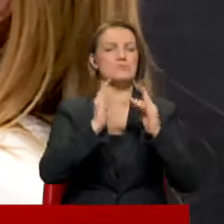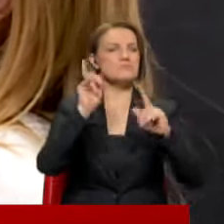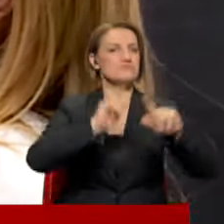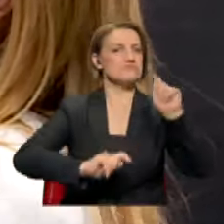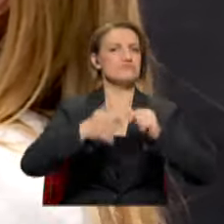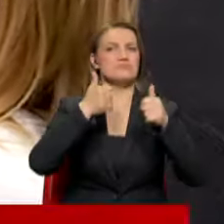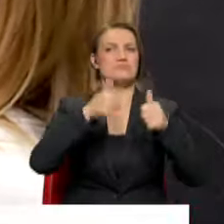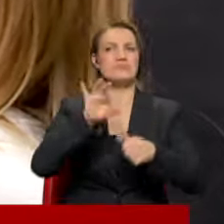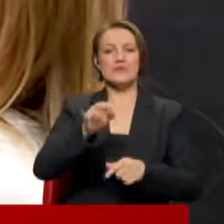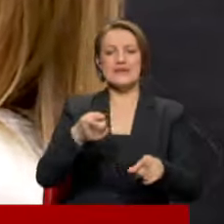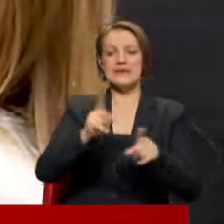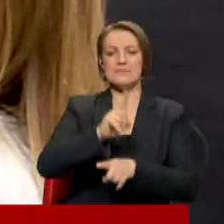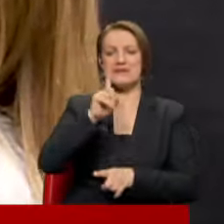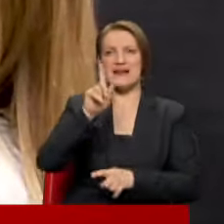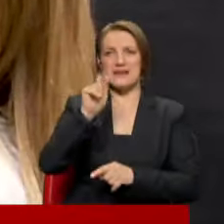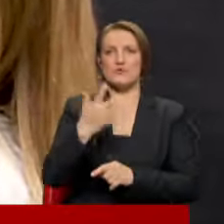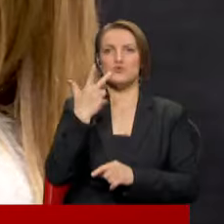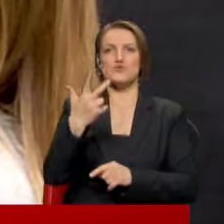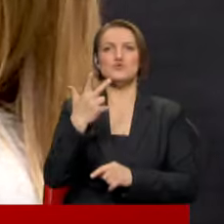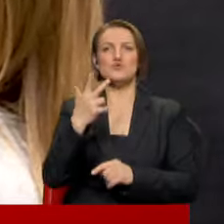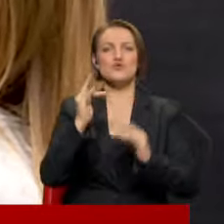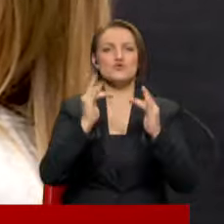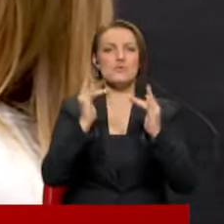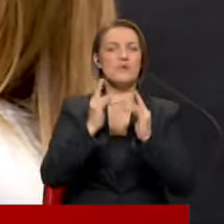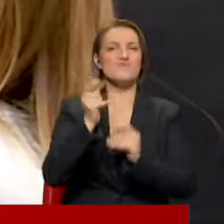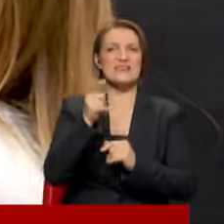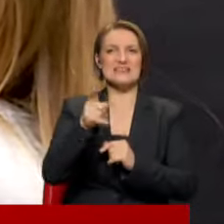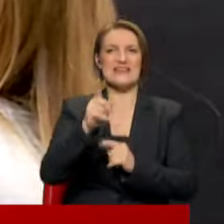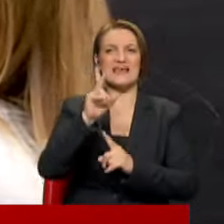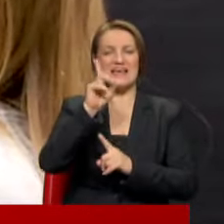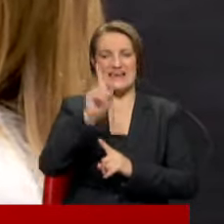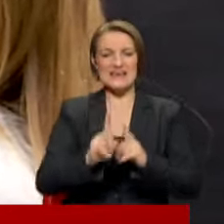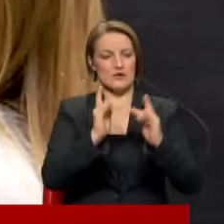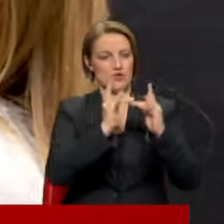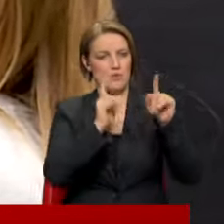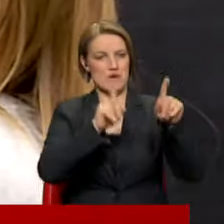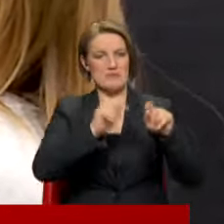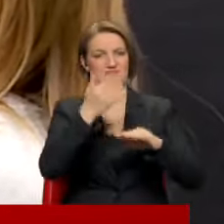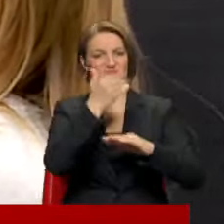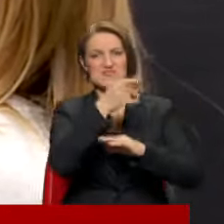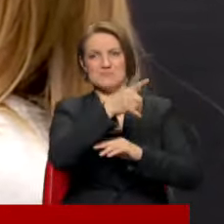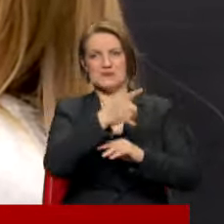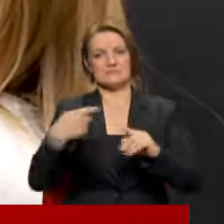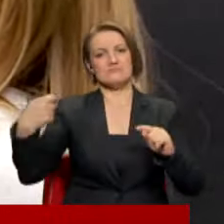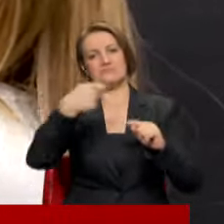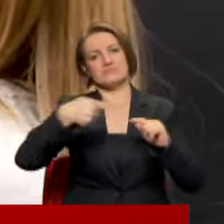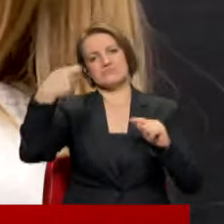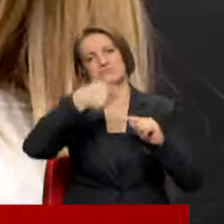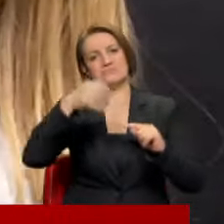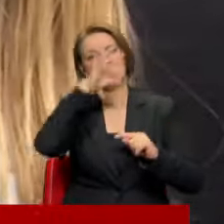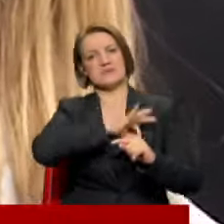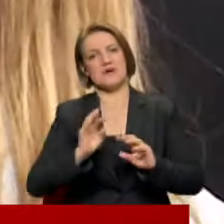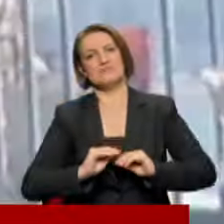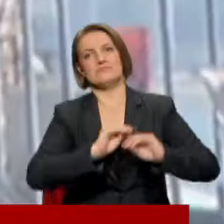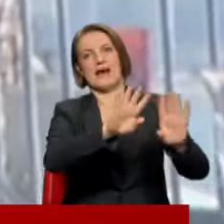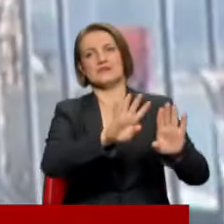Bunun yerine bir tane Osmangazi Köprüsü yapıp 3 tane Osmangazi köprüsünün bedelini ilk Osmangazi köprüsünü yapan firmaya faiş kar olarak